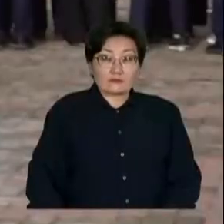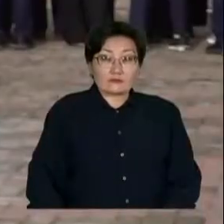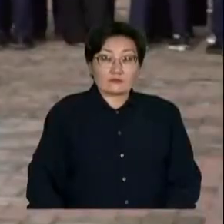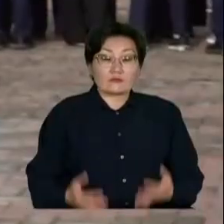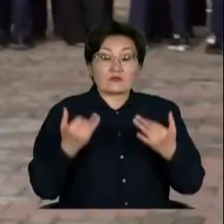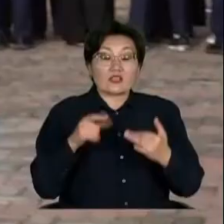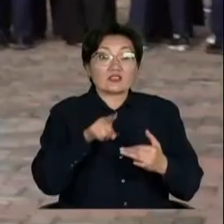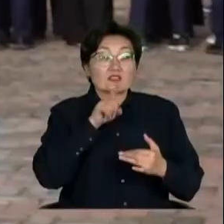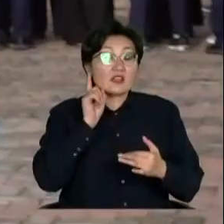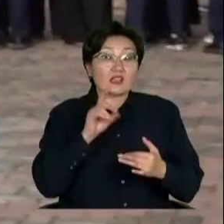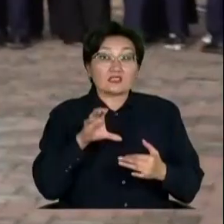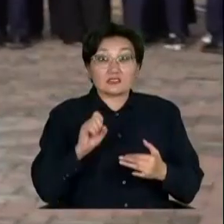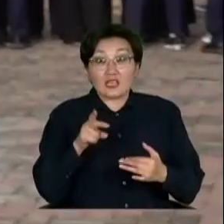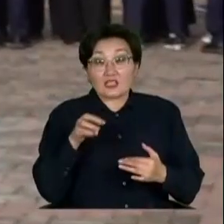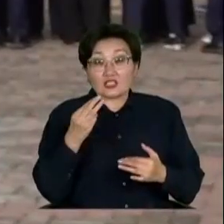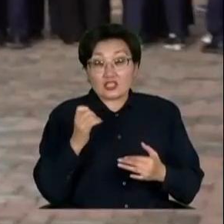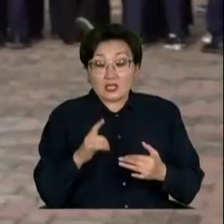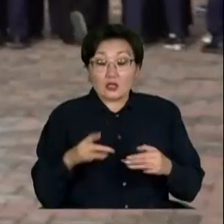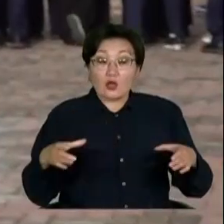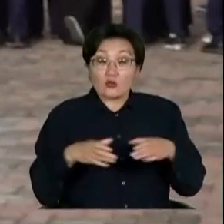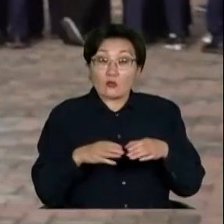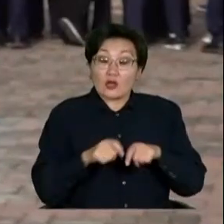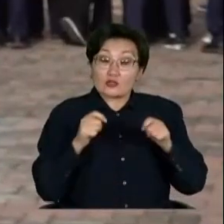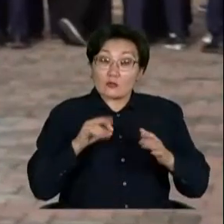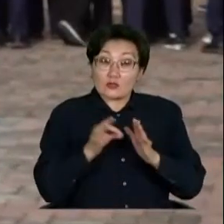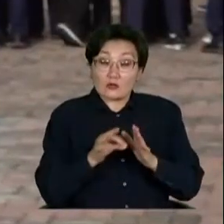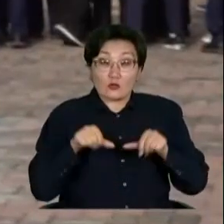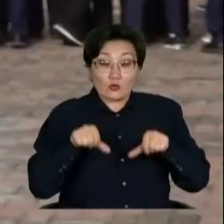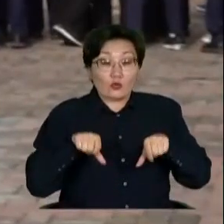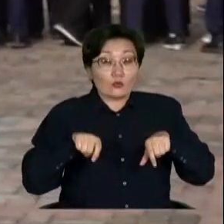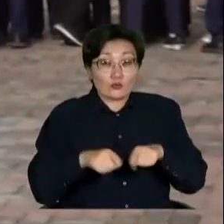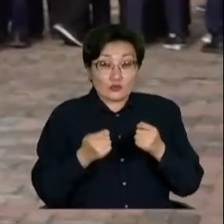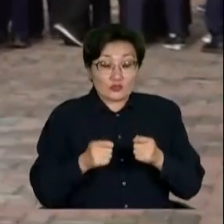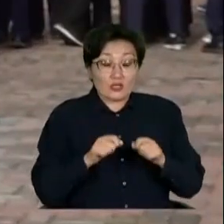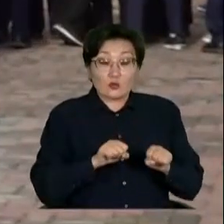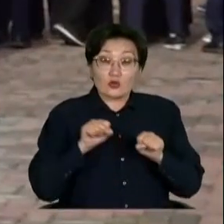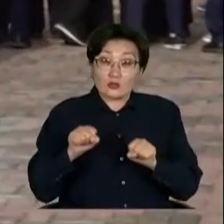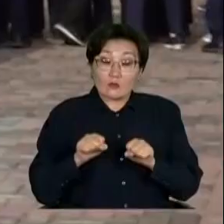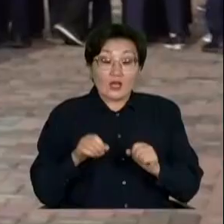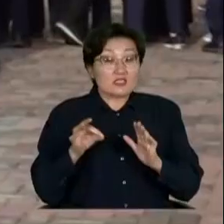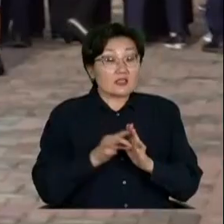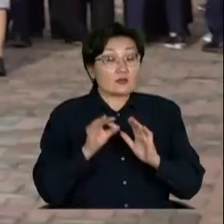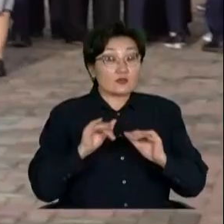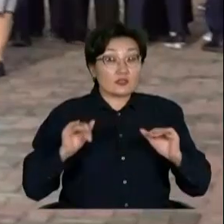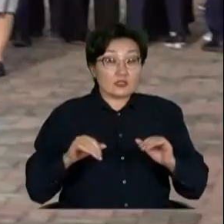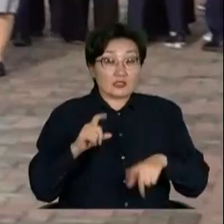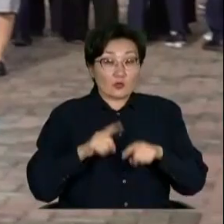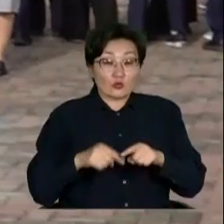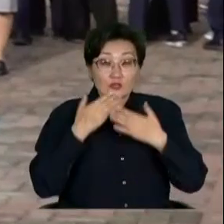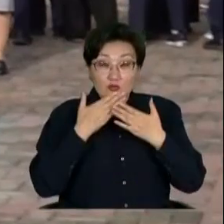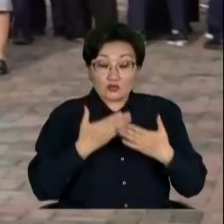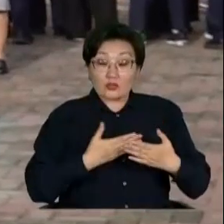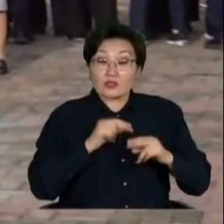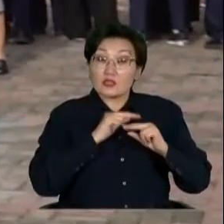Енді жас сақшы тобын құрудағы мақсатымыз жалпыны құқық бұзушылықтың алдын алу мақсатында оқушыларды отан сүйгіштікке,